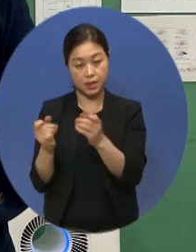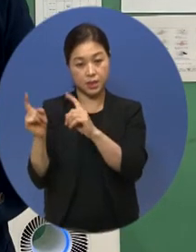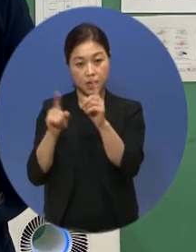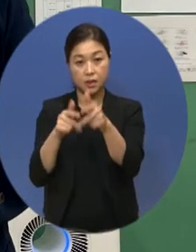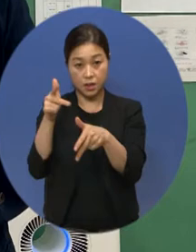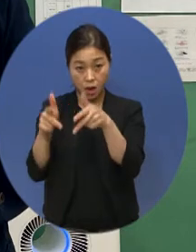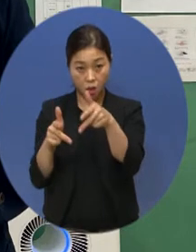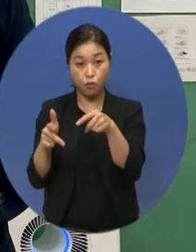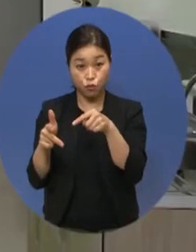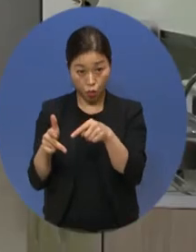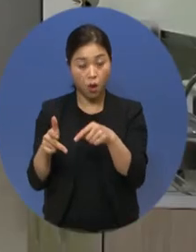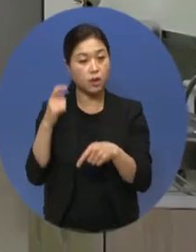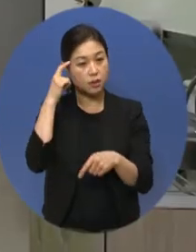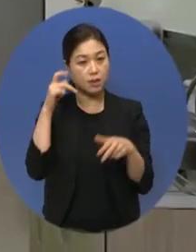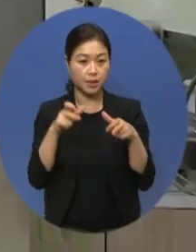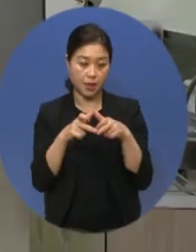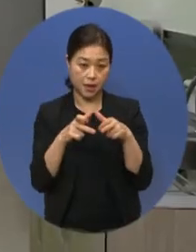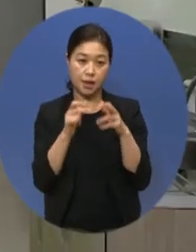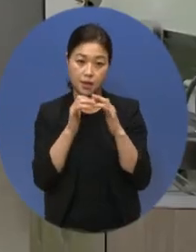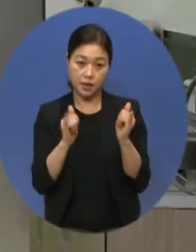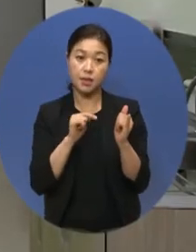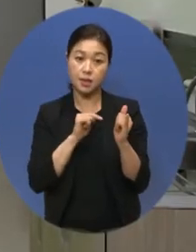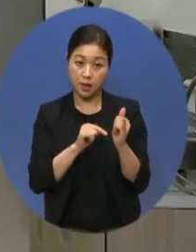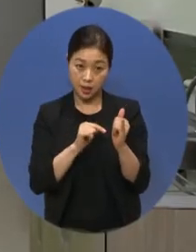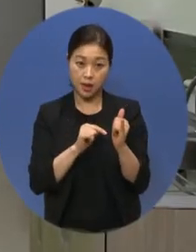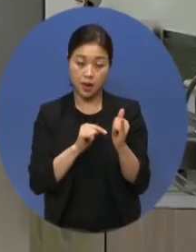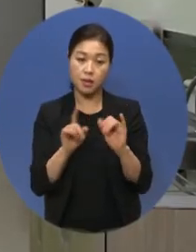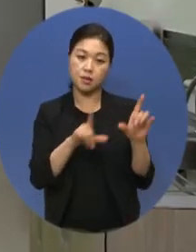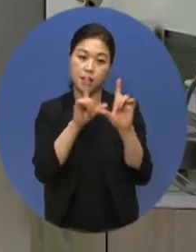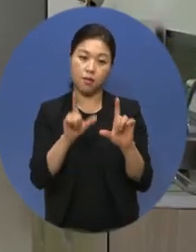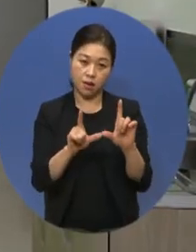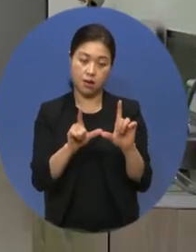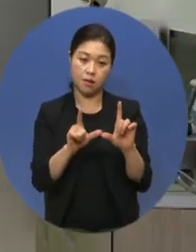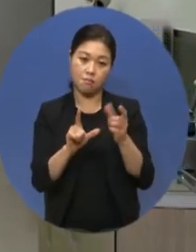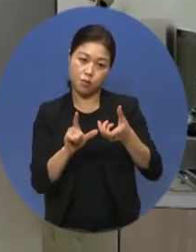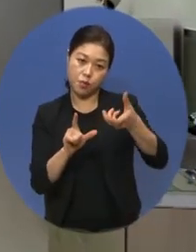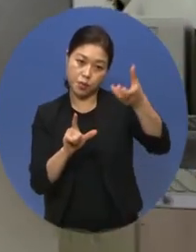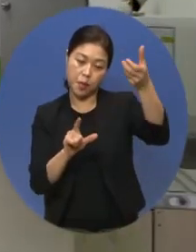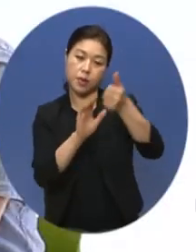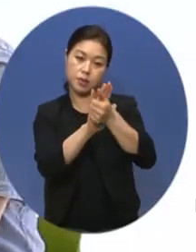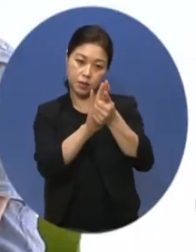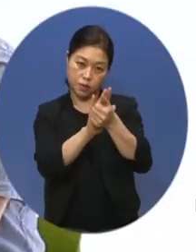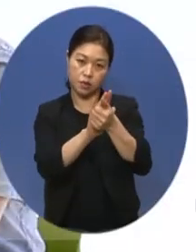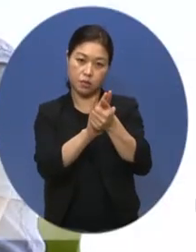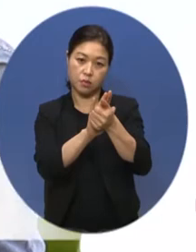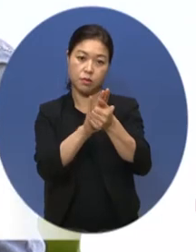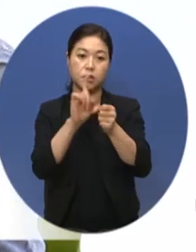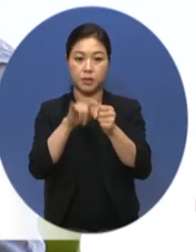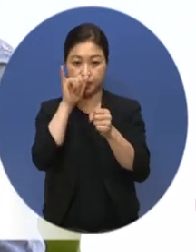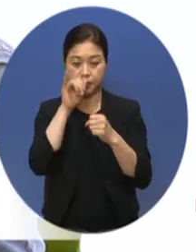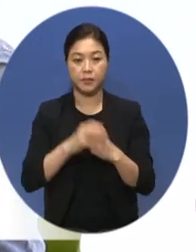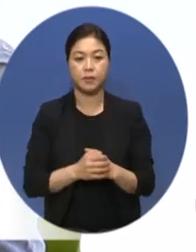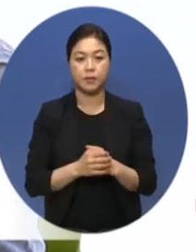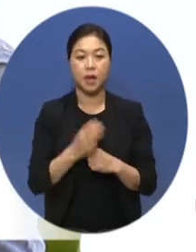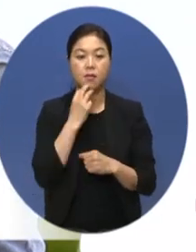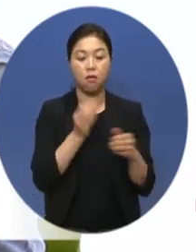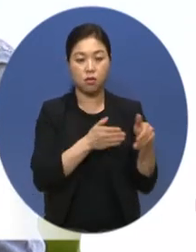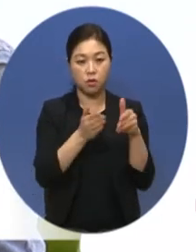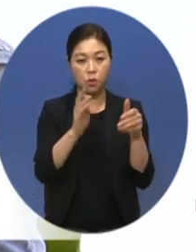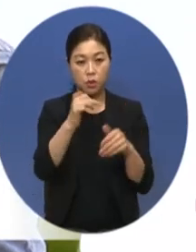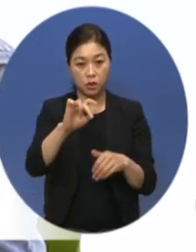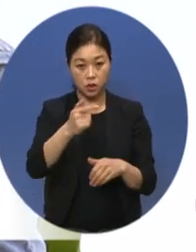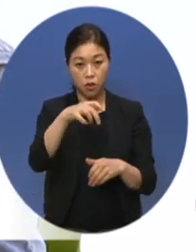통해 정신장애를 가진 장애인들의 삶의 질 향상을 추구합니다. 경기도 포천에